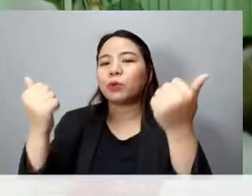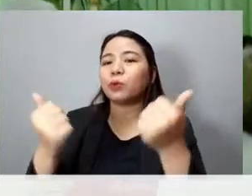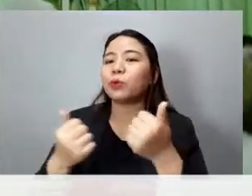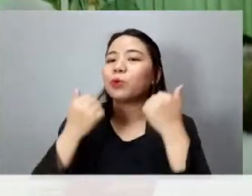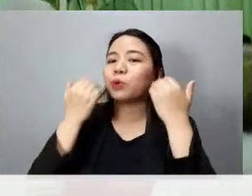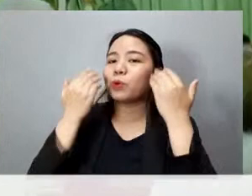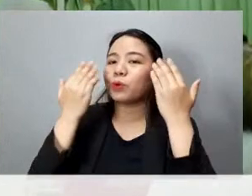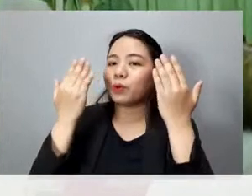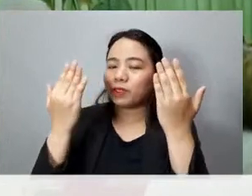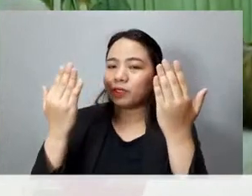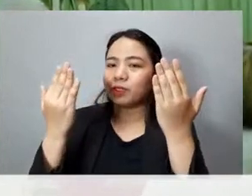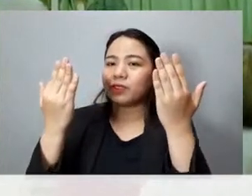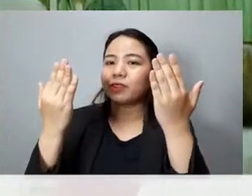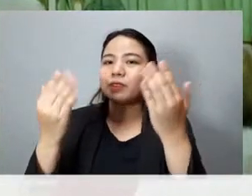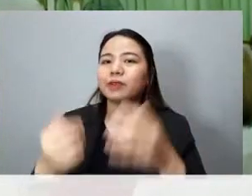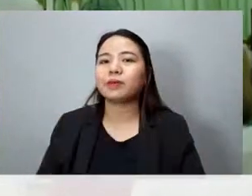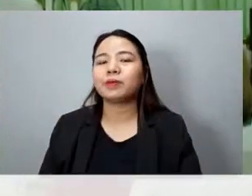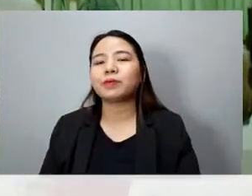alleluia.